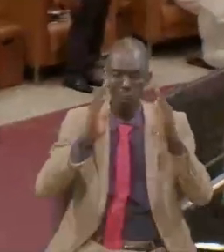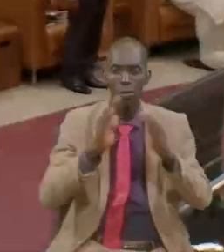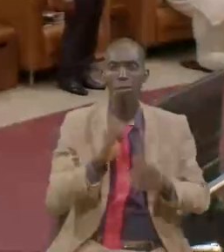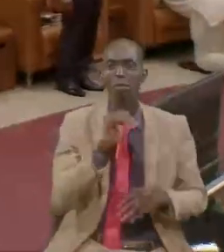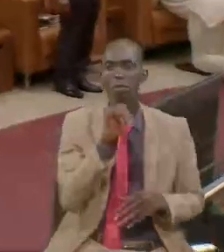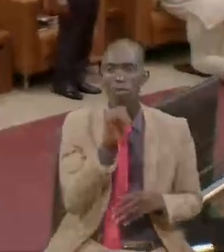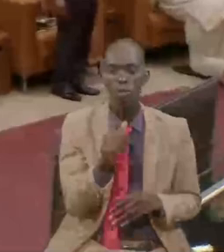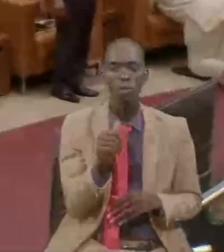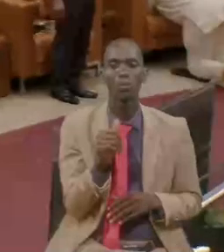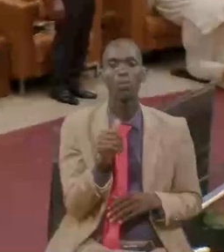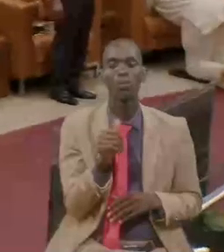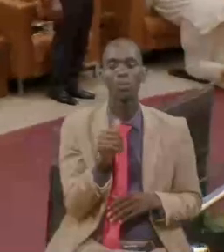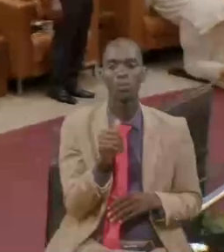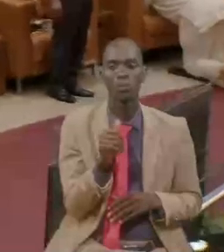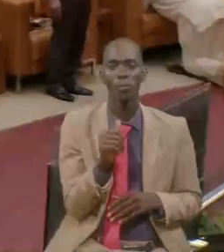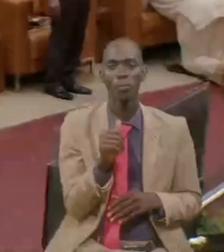concentration